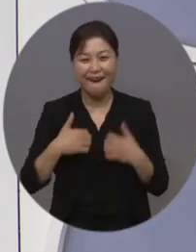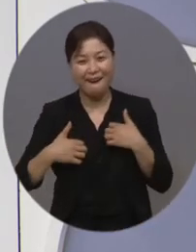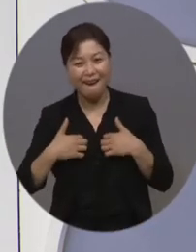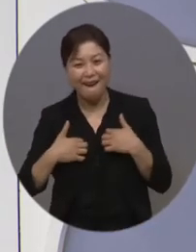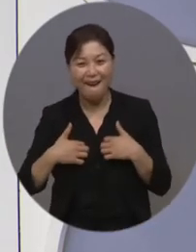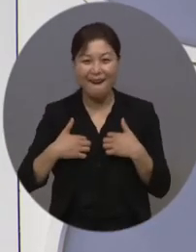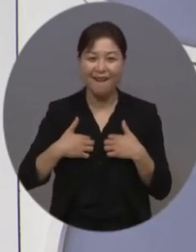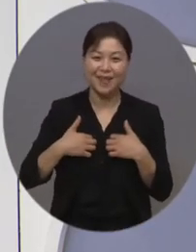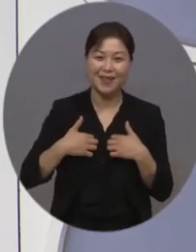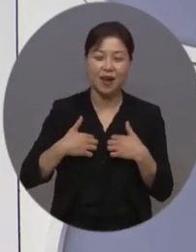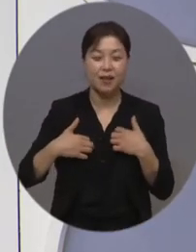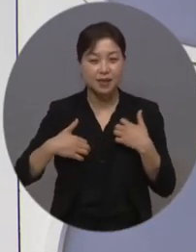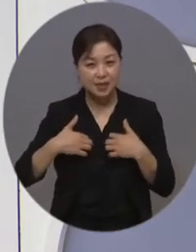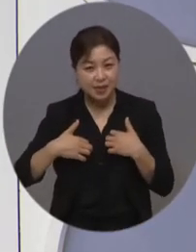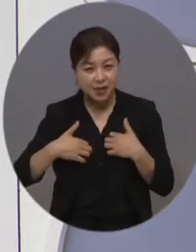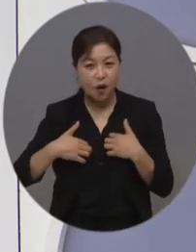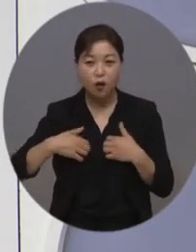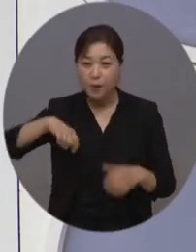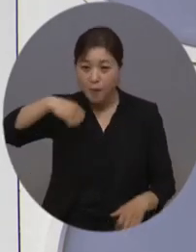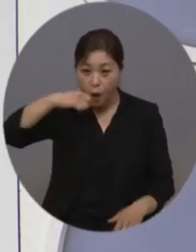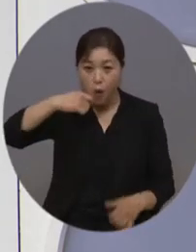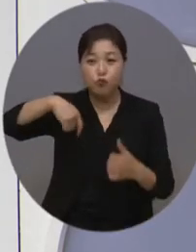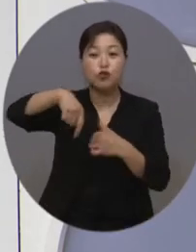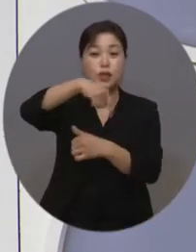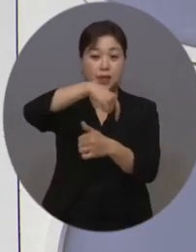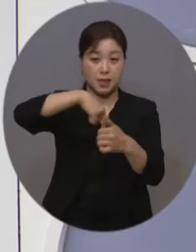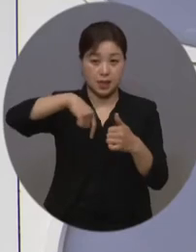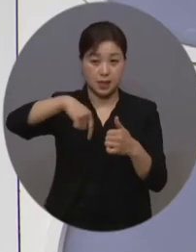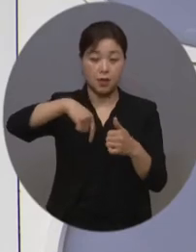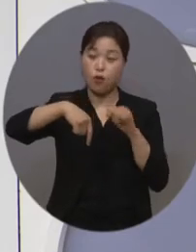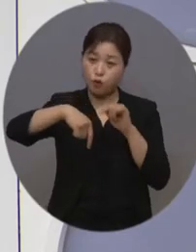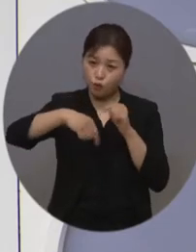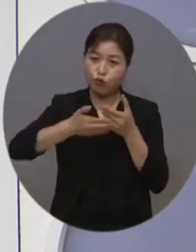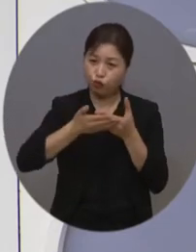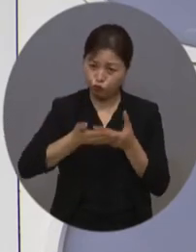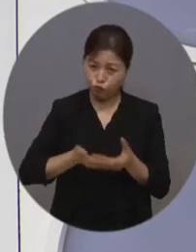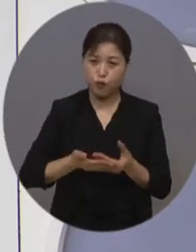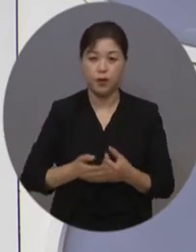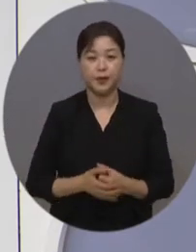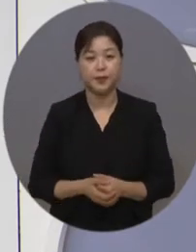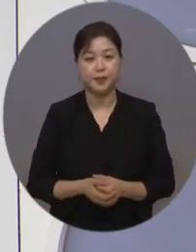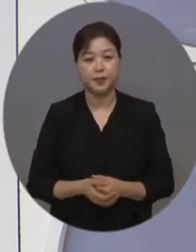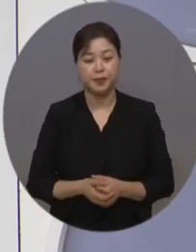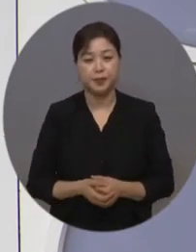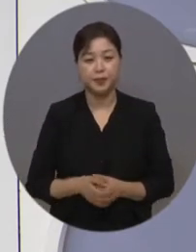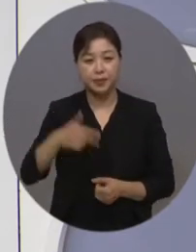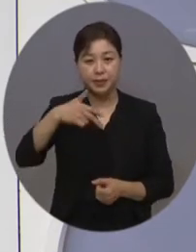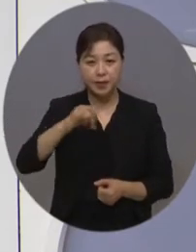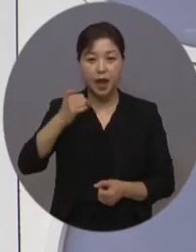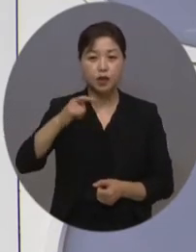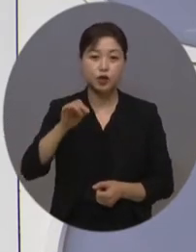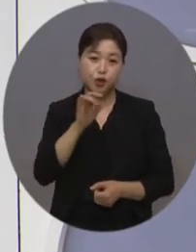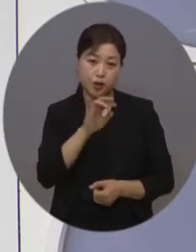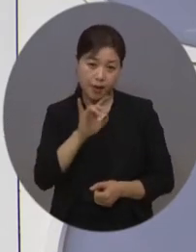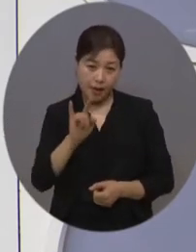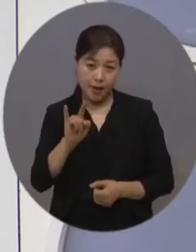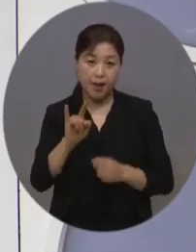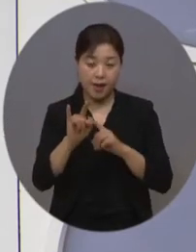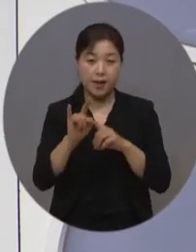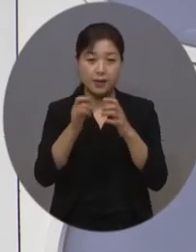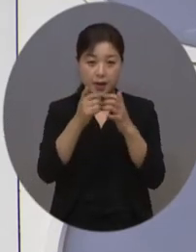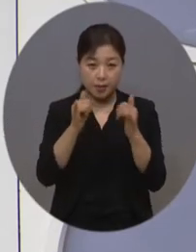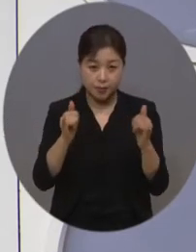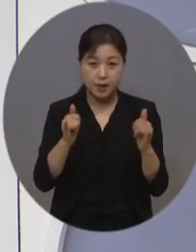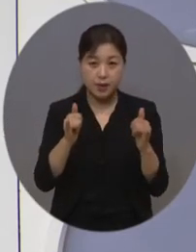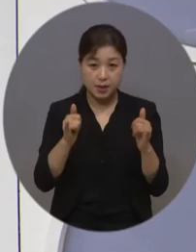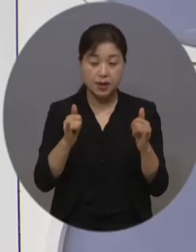즐거운 식탁 분위기 그것도 그 중에 하나입니다. 아. 그 사람들이 이 지정 문화문화재로 된 게 그